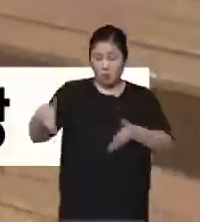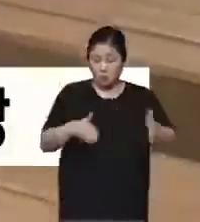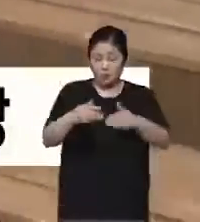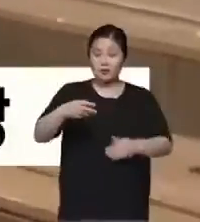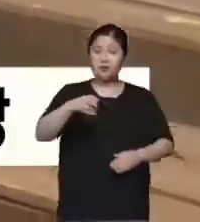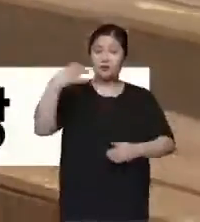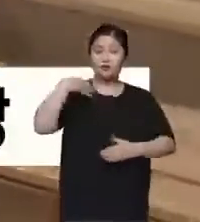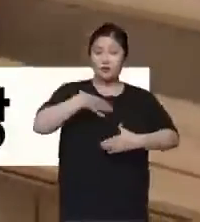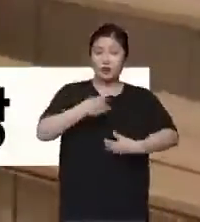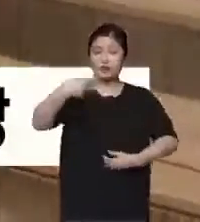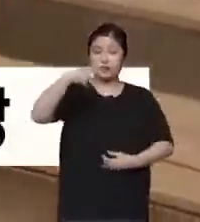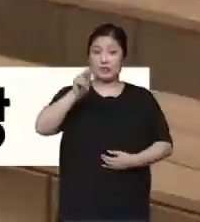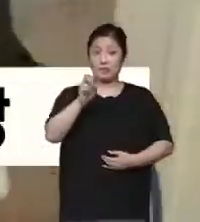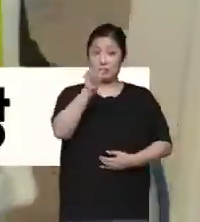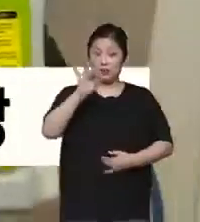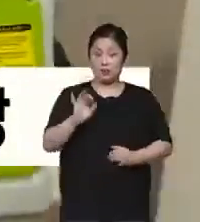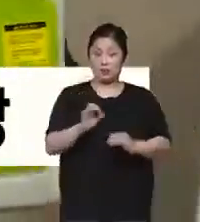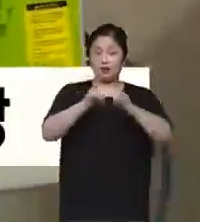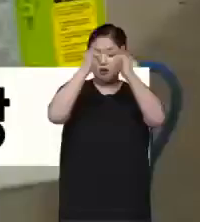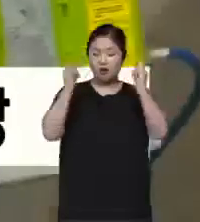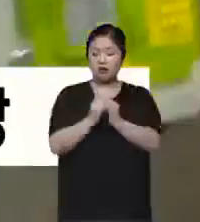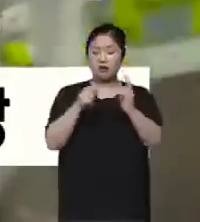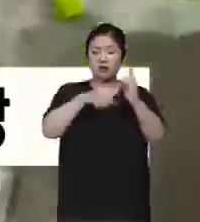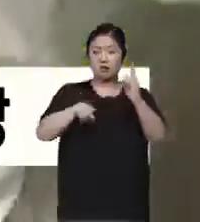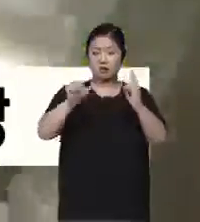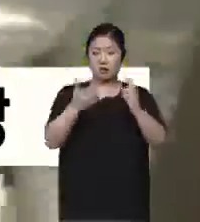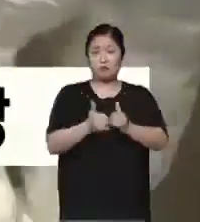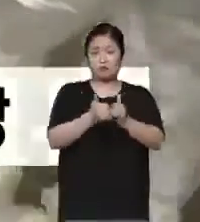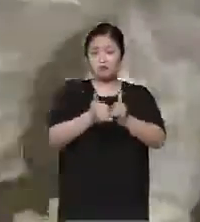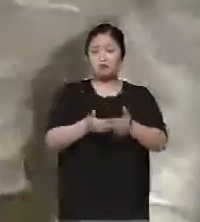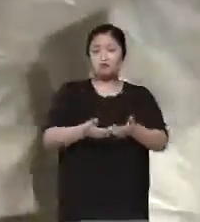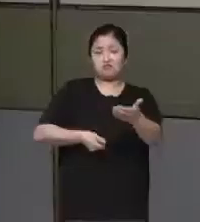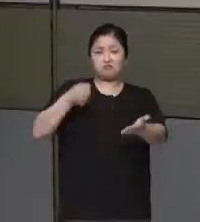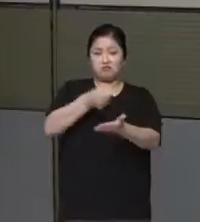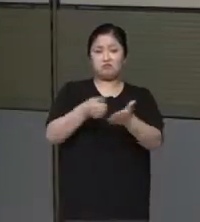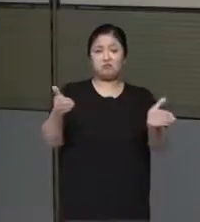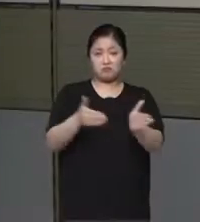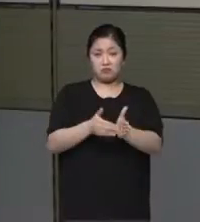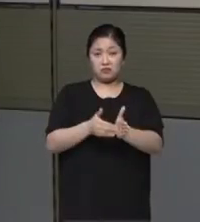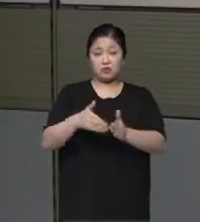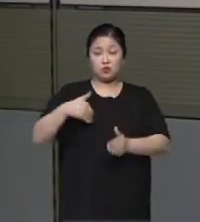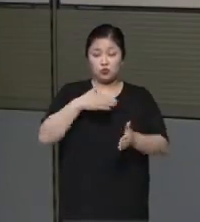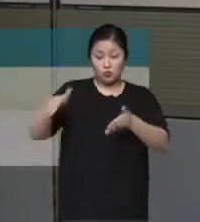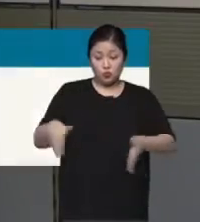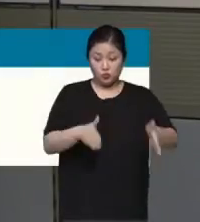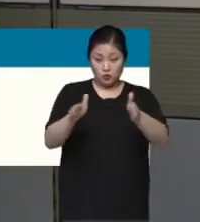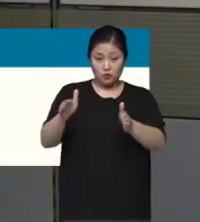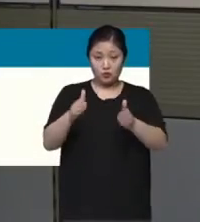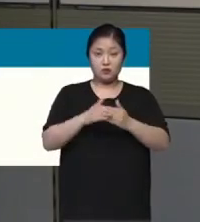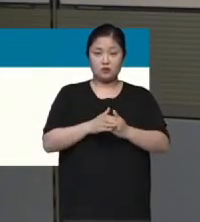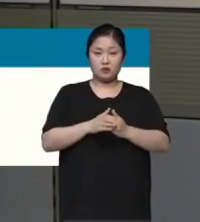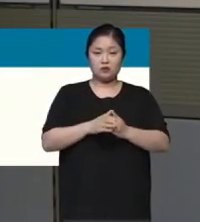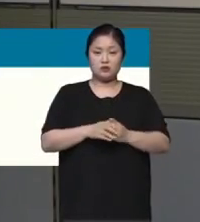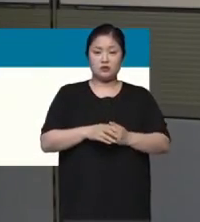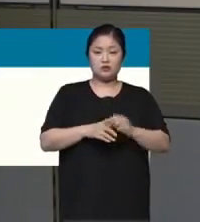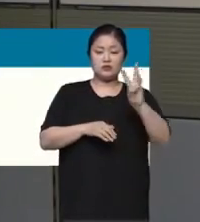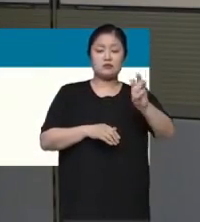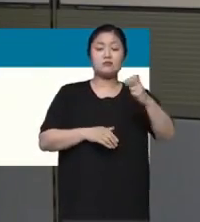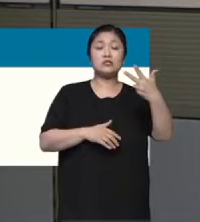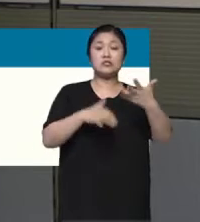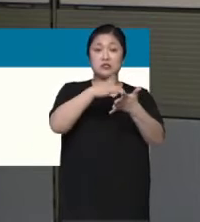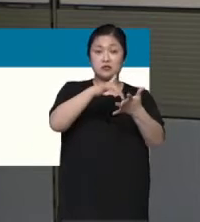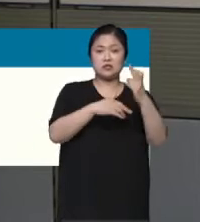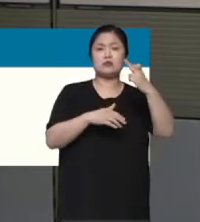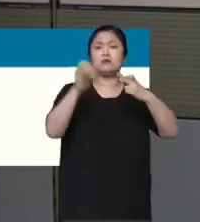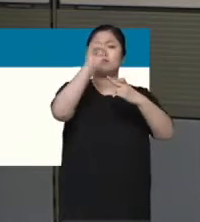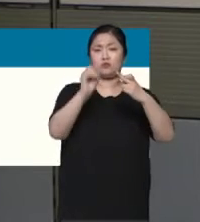무안 삼양읍에 대해 사회적 거리 두기도 1.5단계로 격상시켰습니다. 우리 도우 37건으로